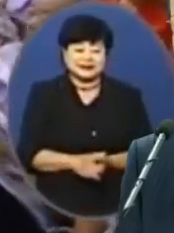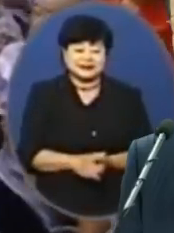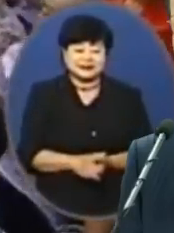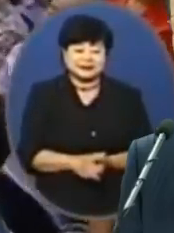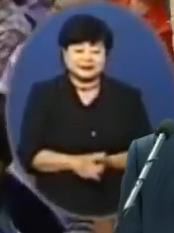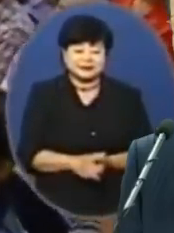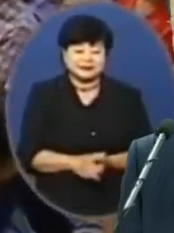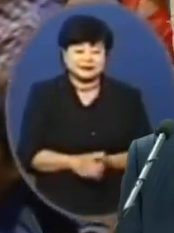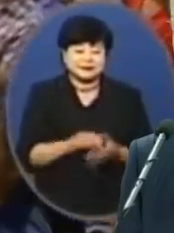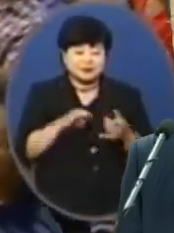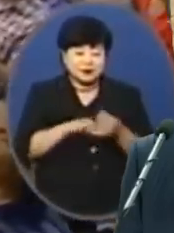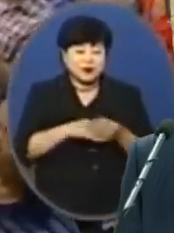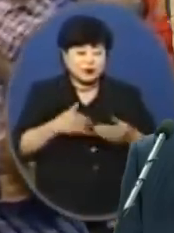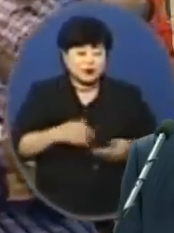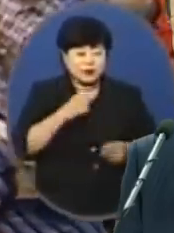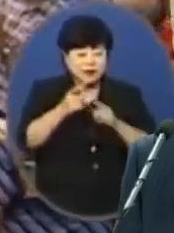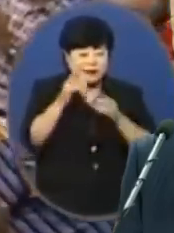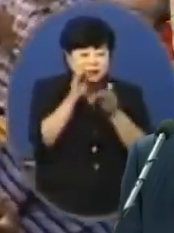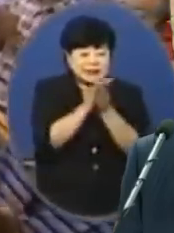꼭 여러분 마음에 가지십시오.